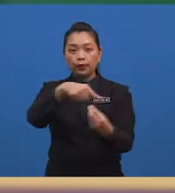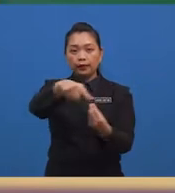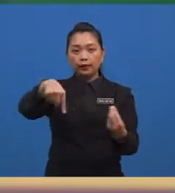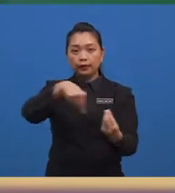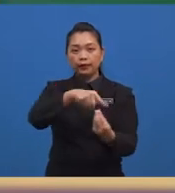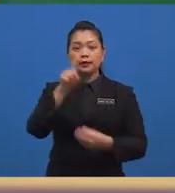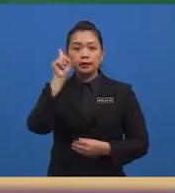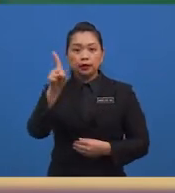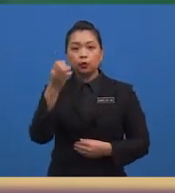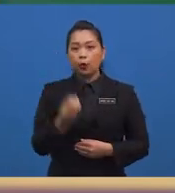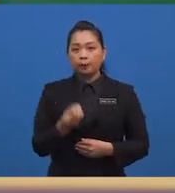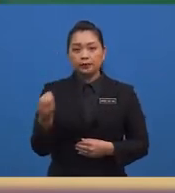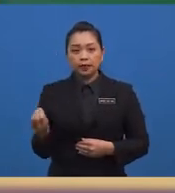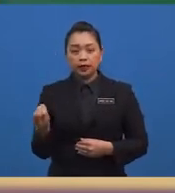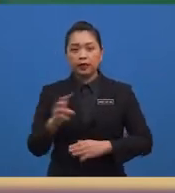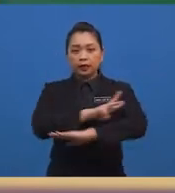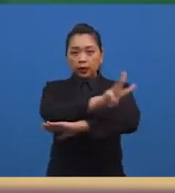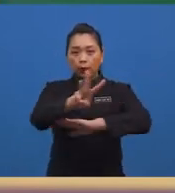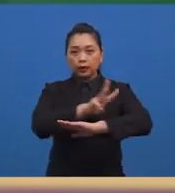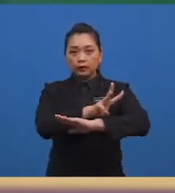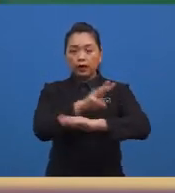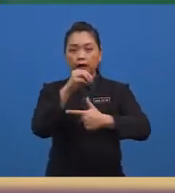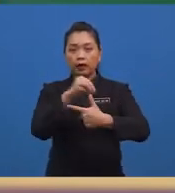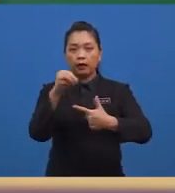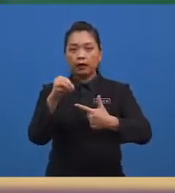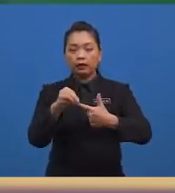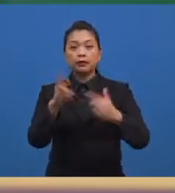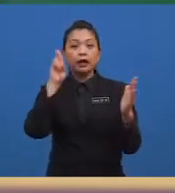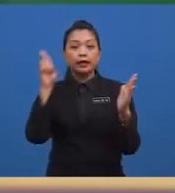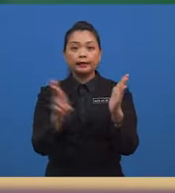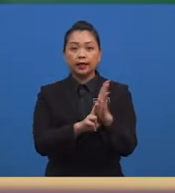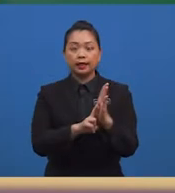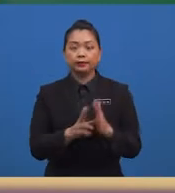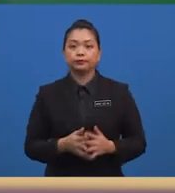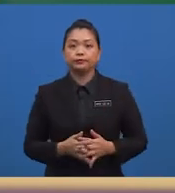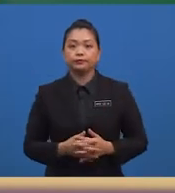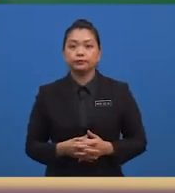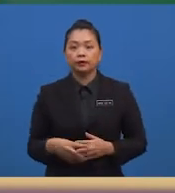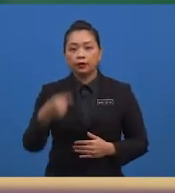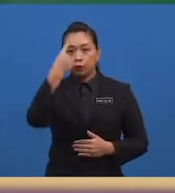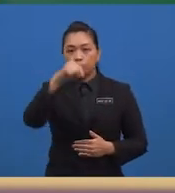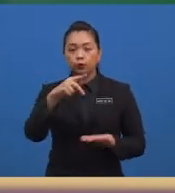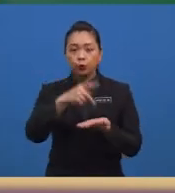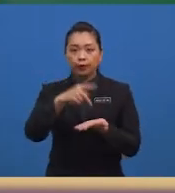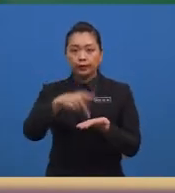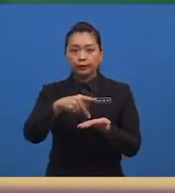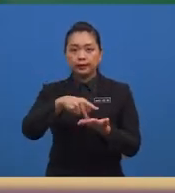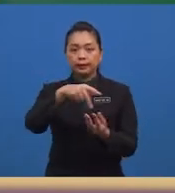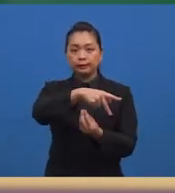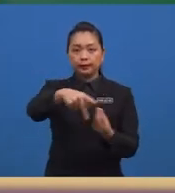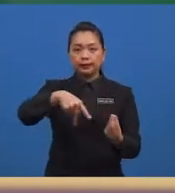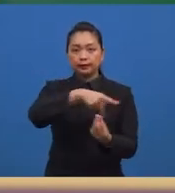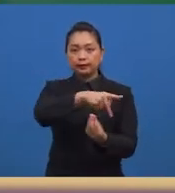lilit sesuatu objek, kawasan atau rajah. Untuk mengira